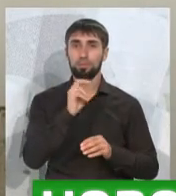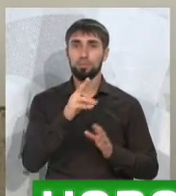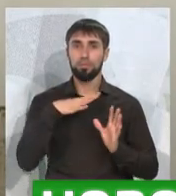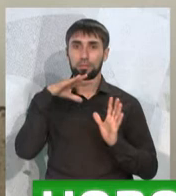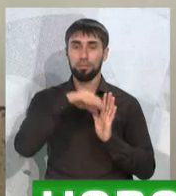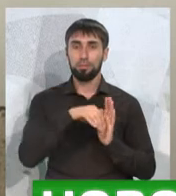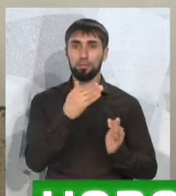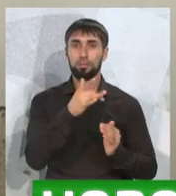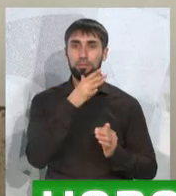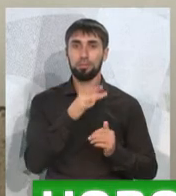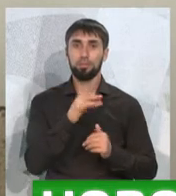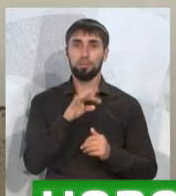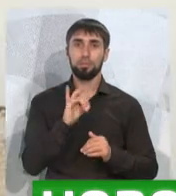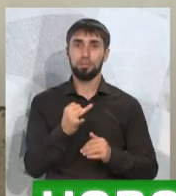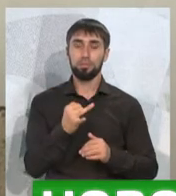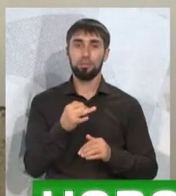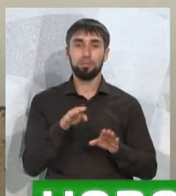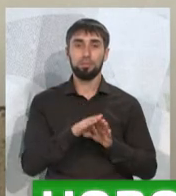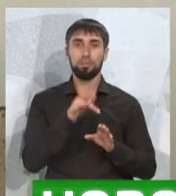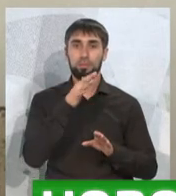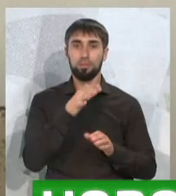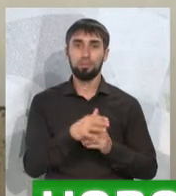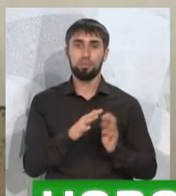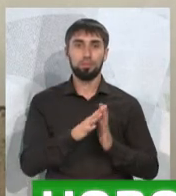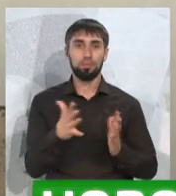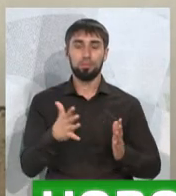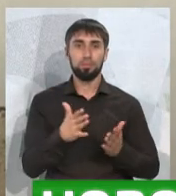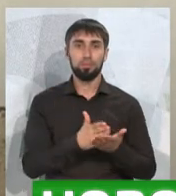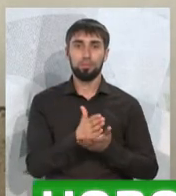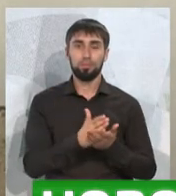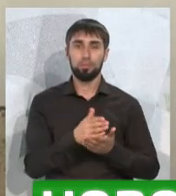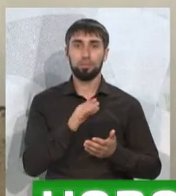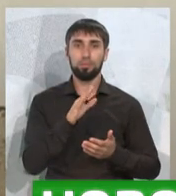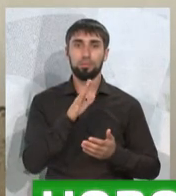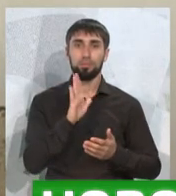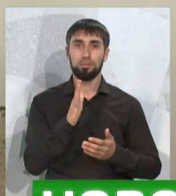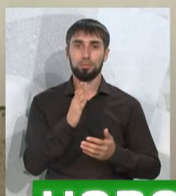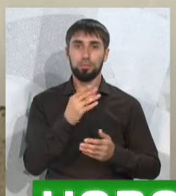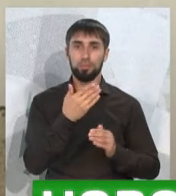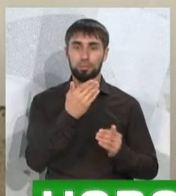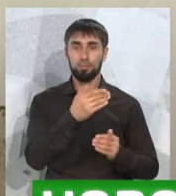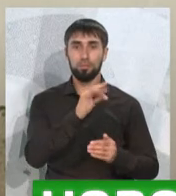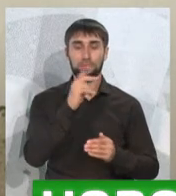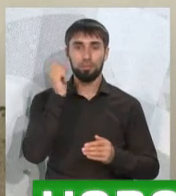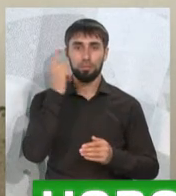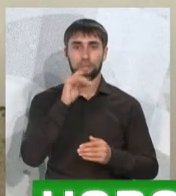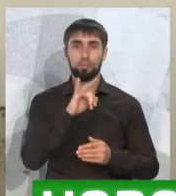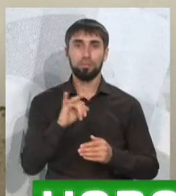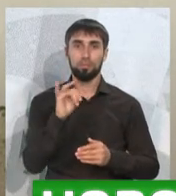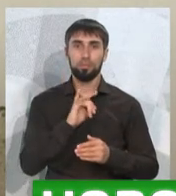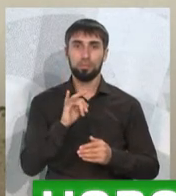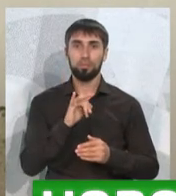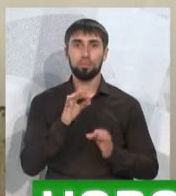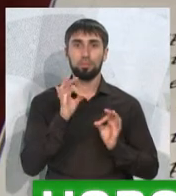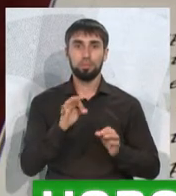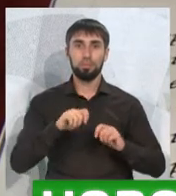время. Но и в то же время колоссальная заслуга его и в том, что он умел и историческую